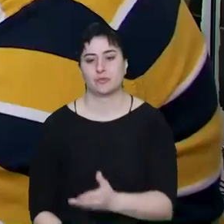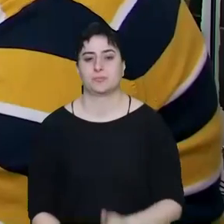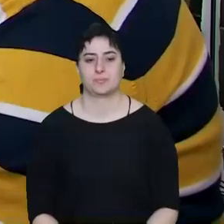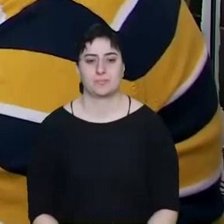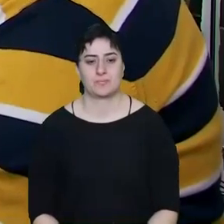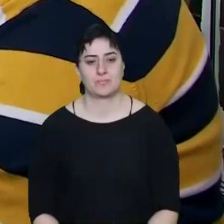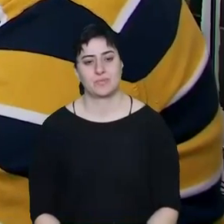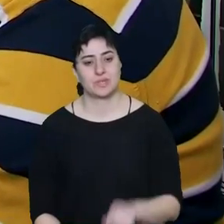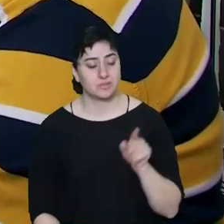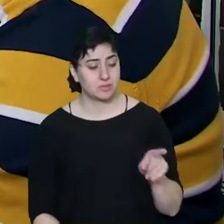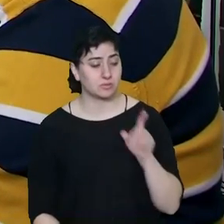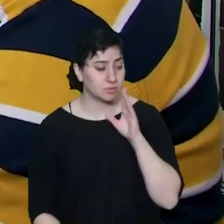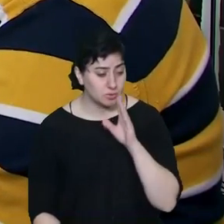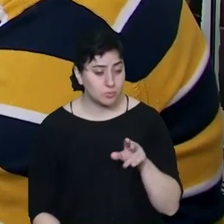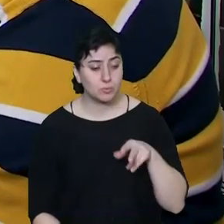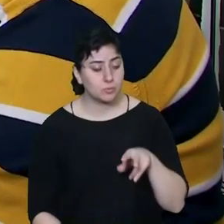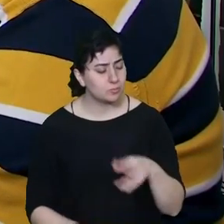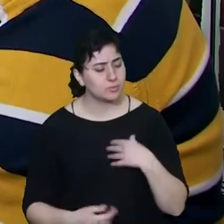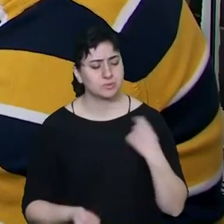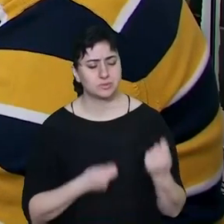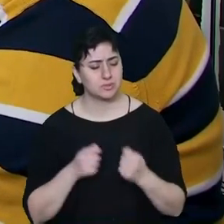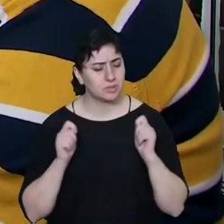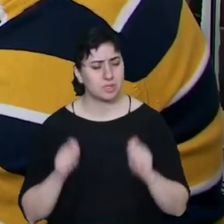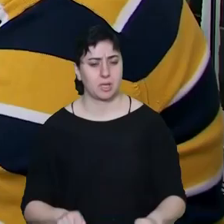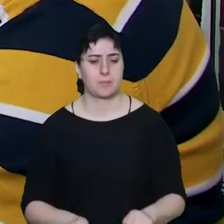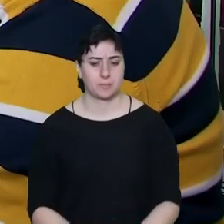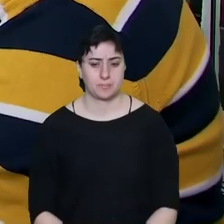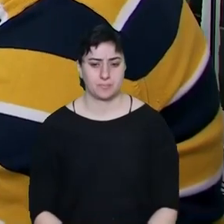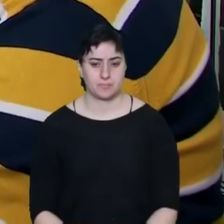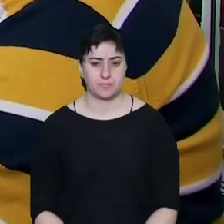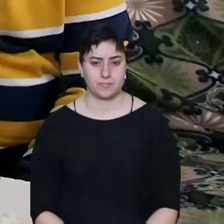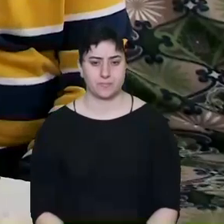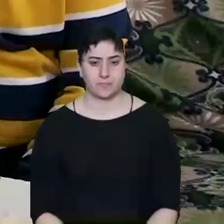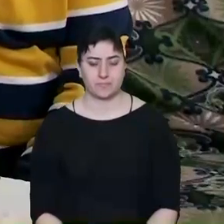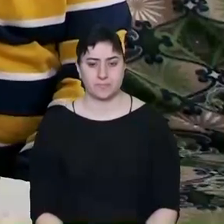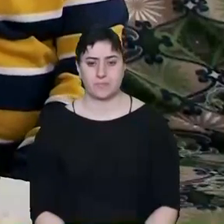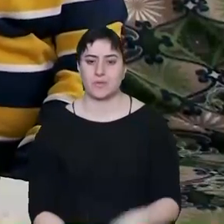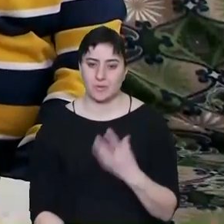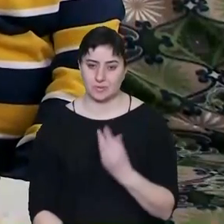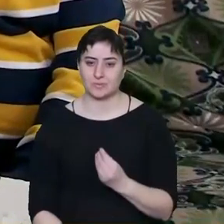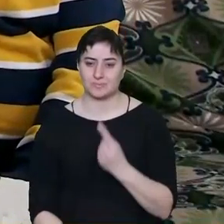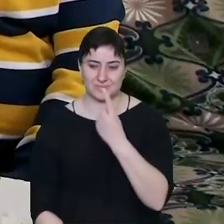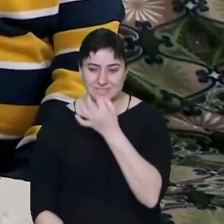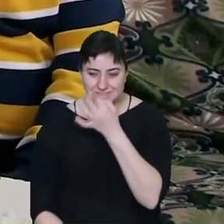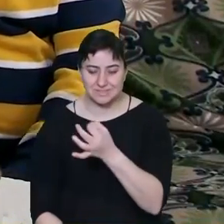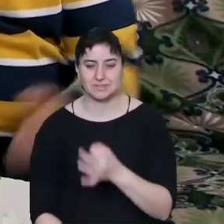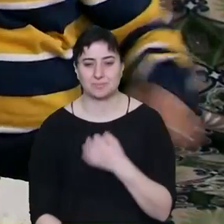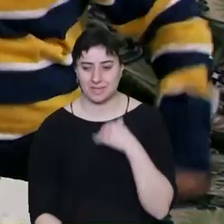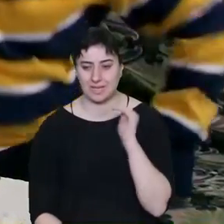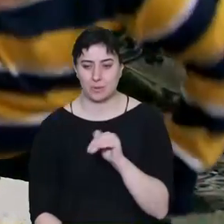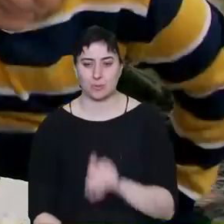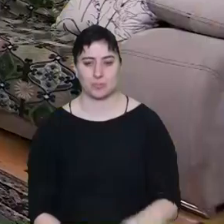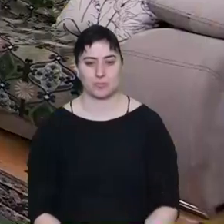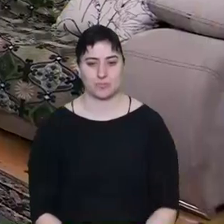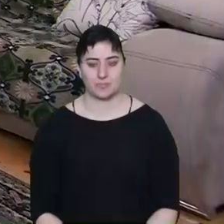Zarp'cığım. Senin doğru yola gelmen için elimden gelen her şeyi yaparım Şükrü. O zaman bana bir dakika müsaade, geliyorum.